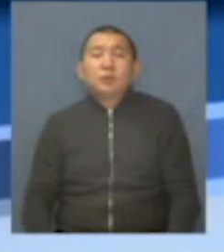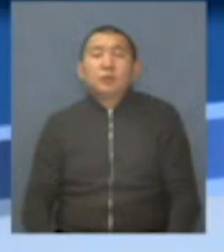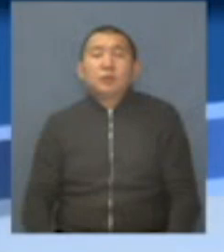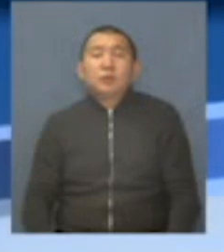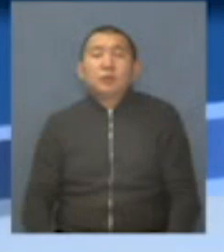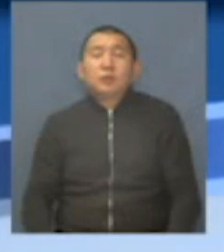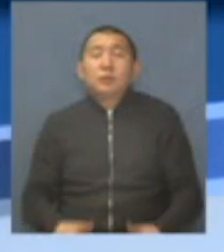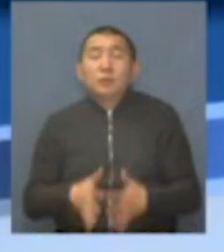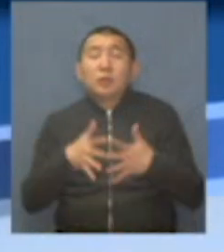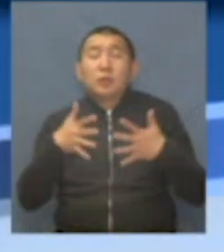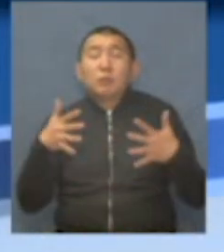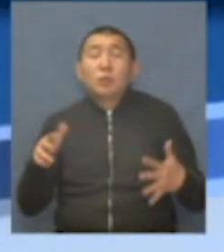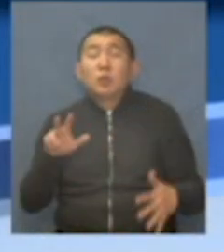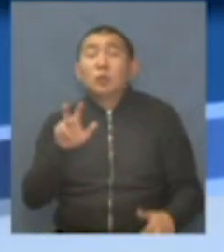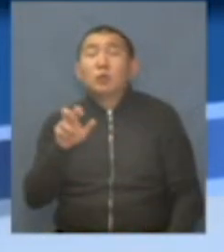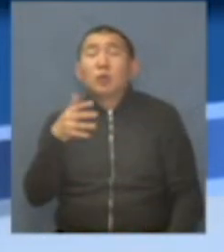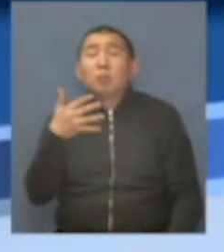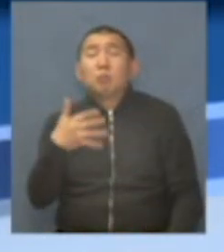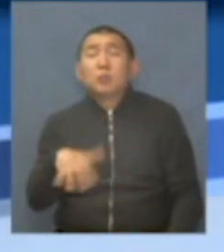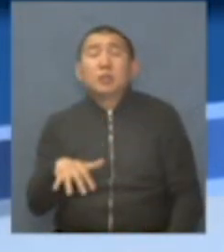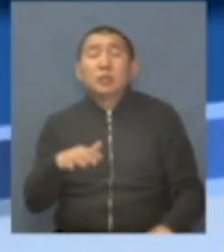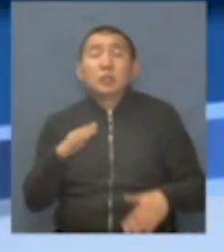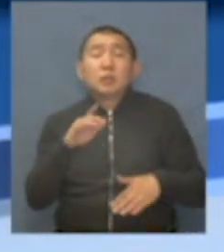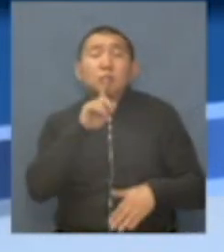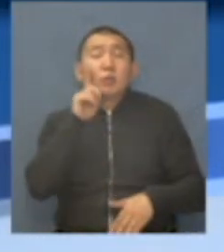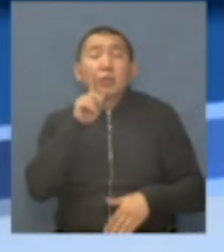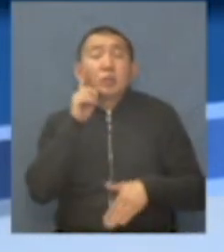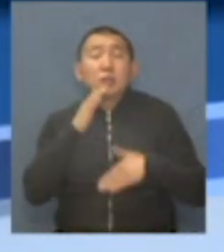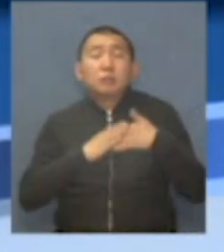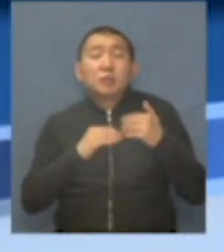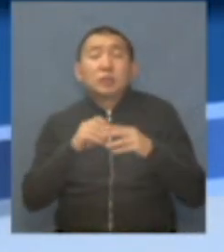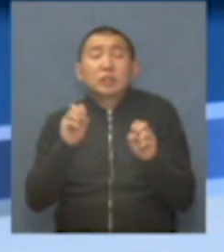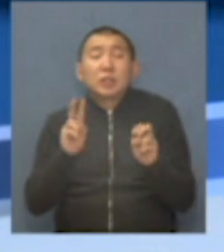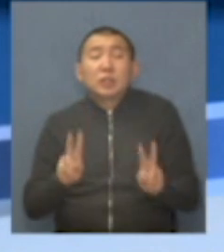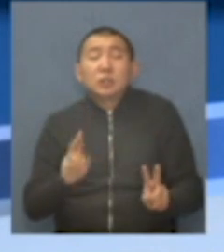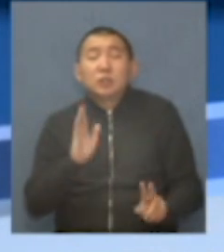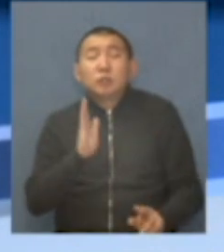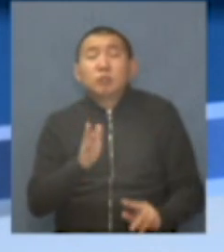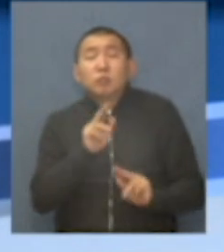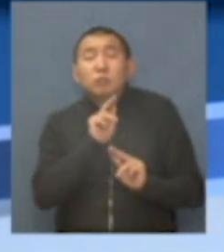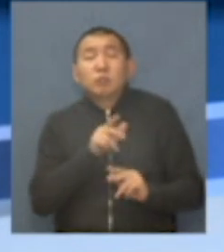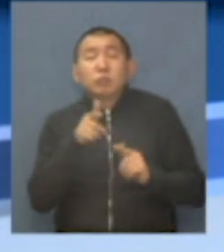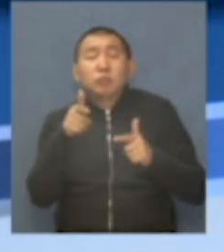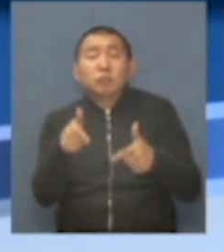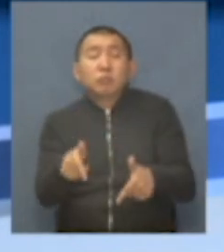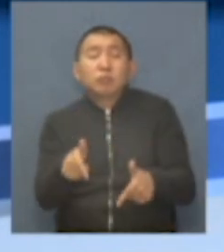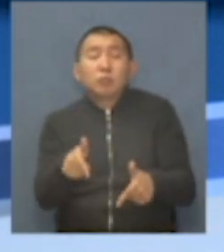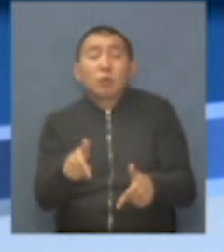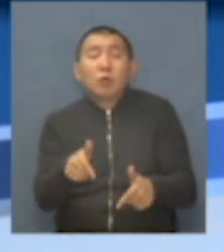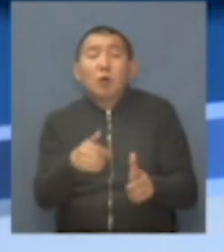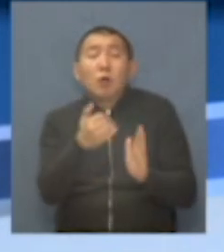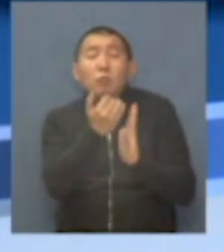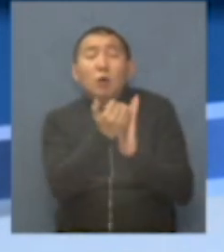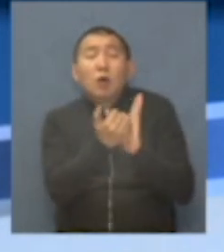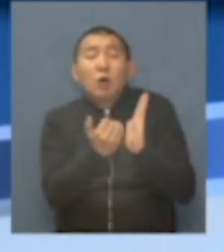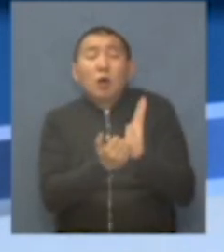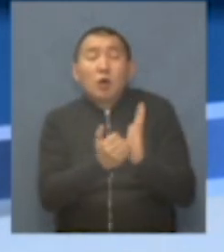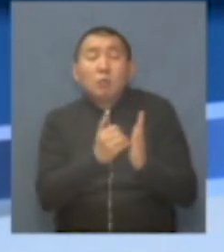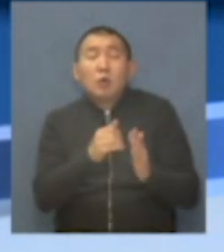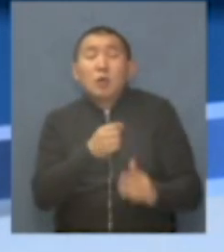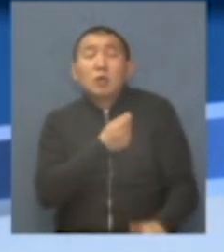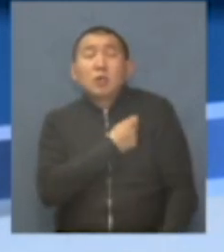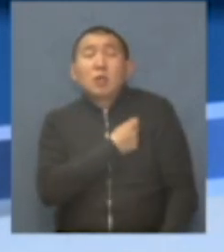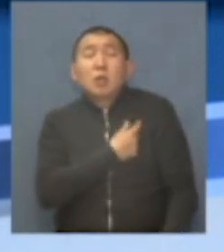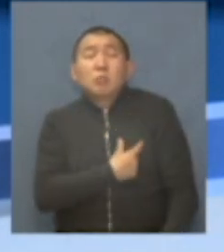Более 350 молодых специалистов будут трудоустроены в текущем году в рамках программы «С дипломом в село». Об этом стало известно в ходе